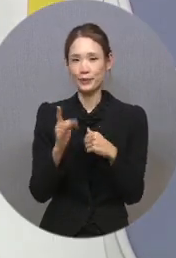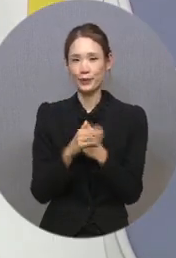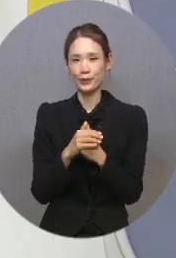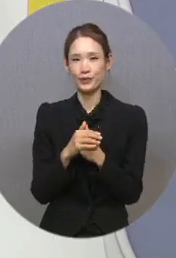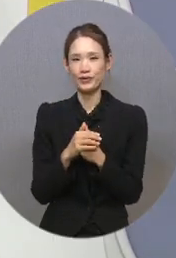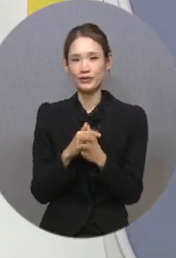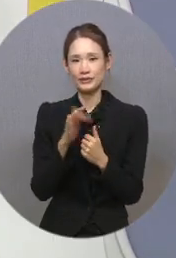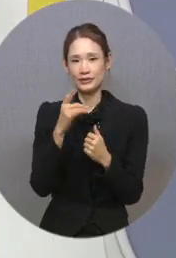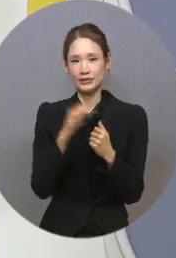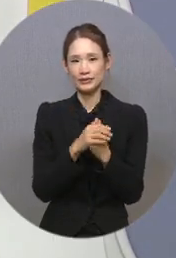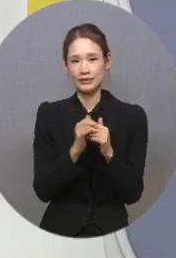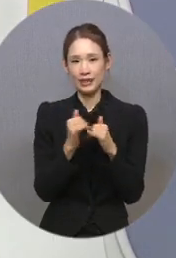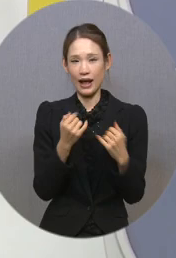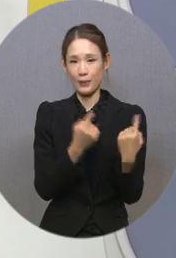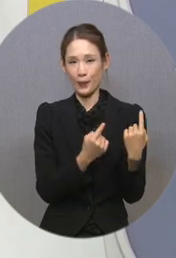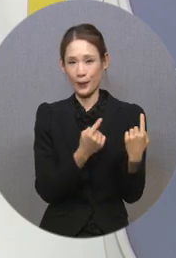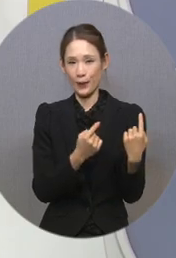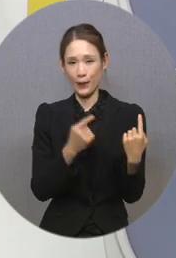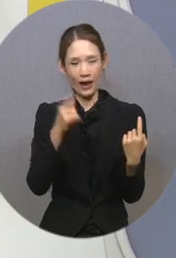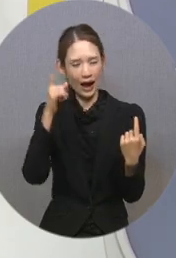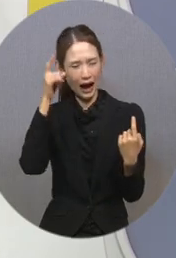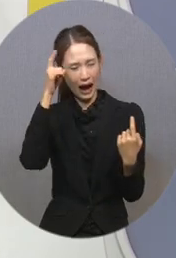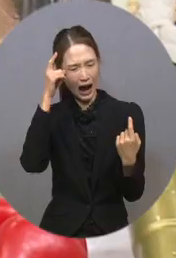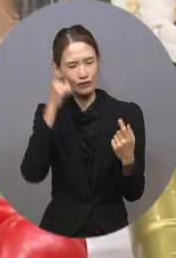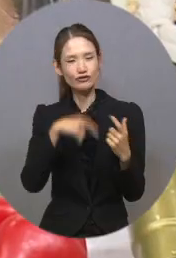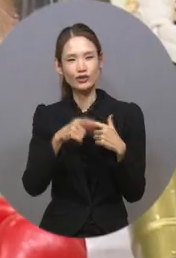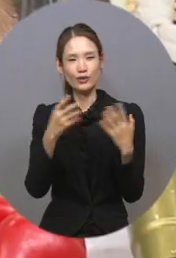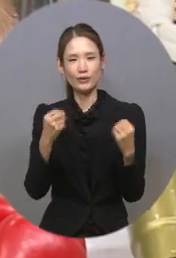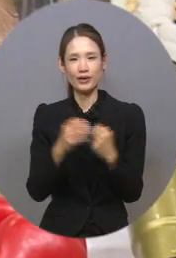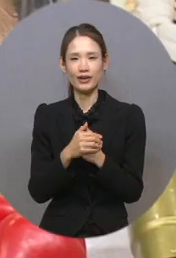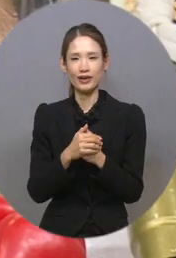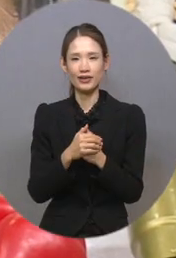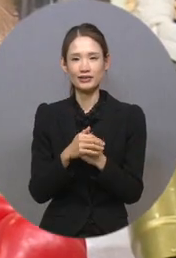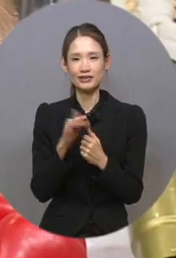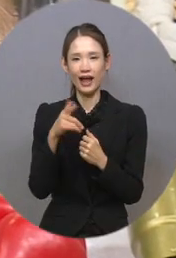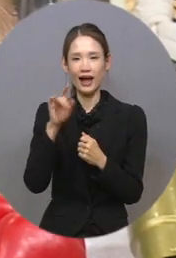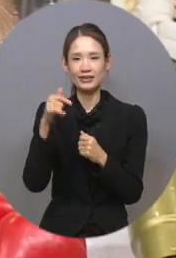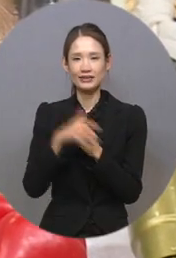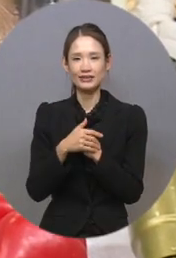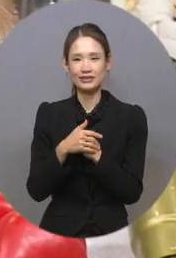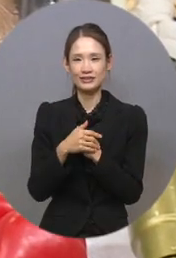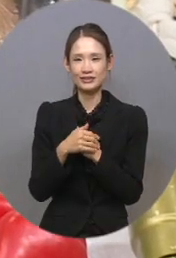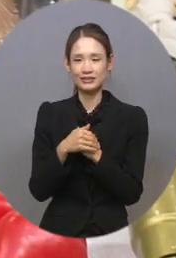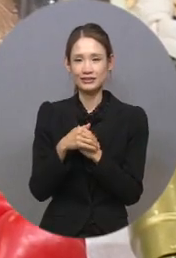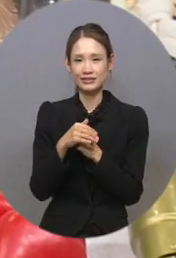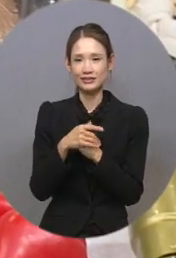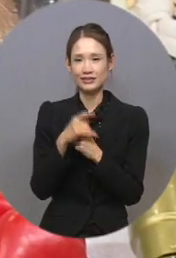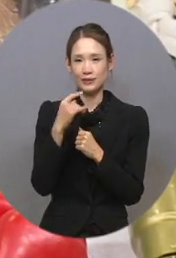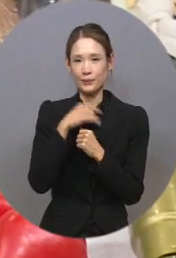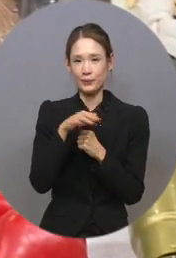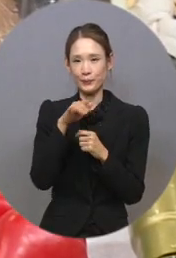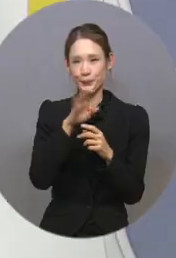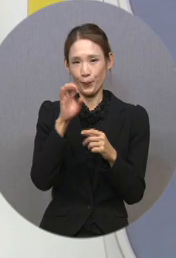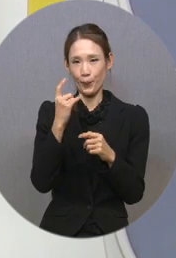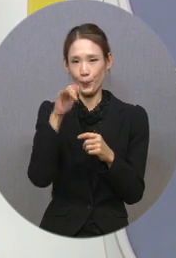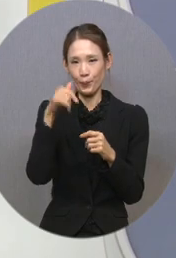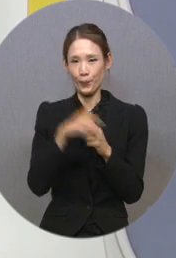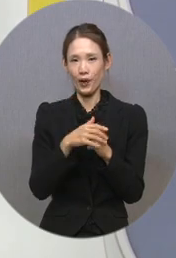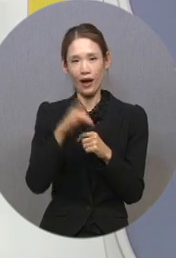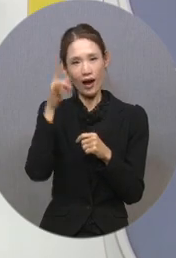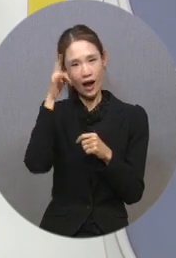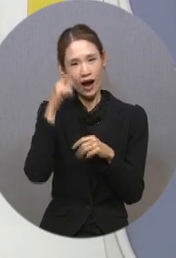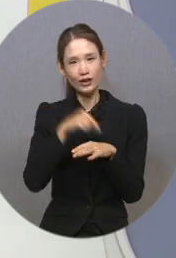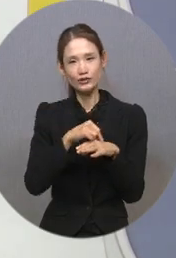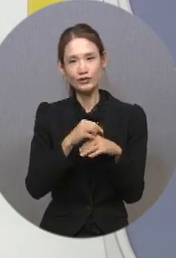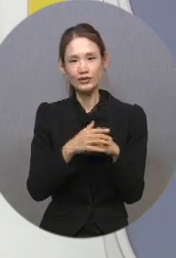경우는 사람보다 한우가 더 많다 그래요. 장은 산화. 네, 맞습니다. 피조개, 표고버섯, 한우. 네,